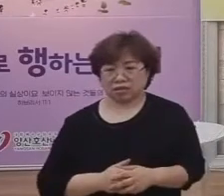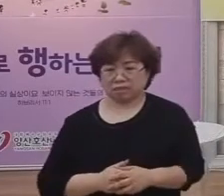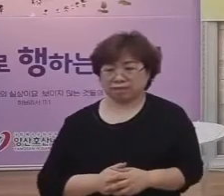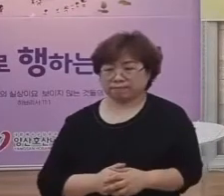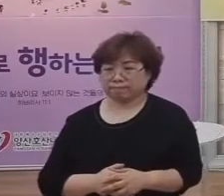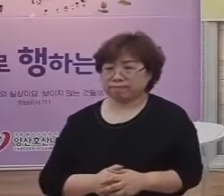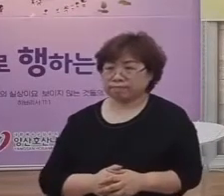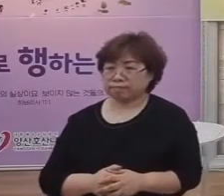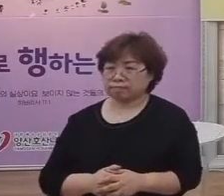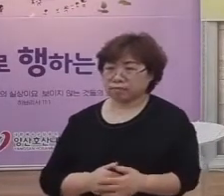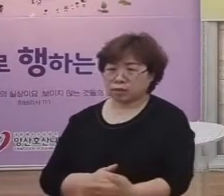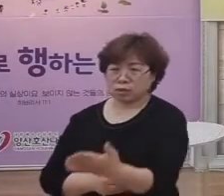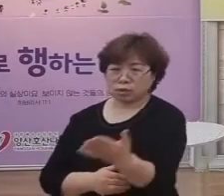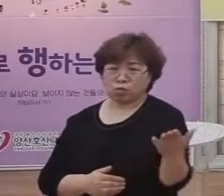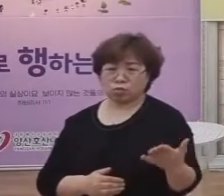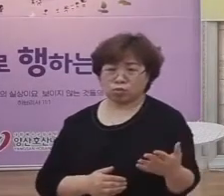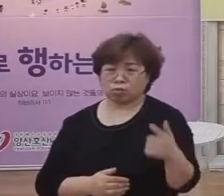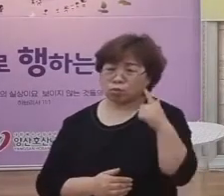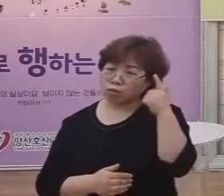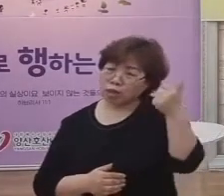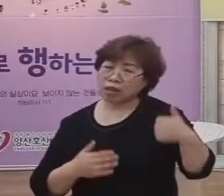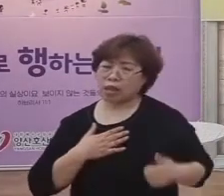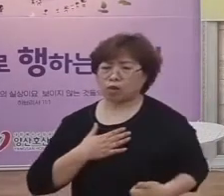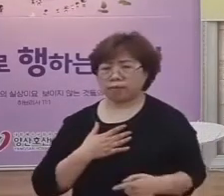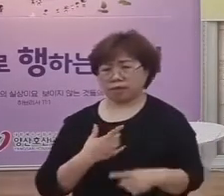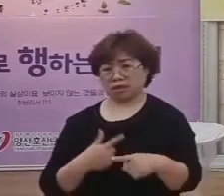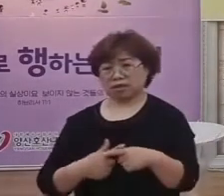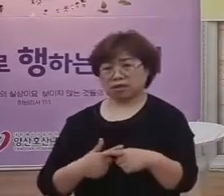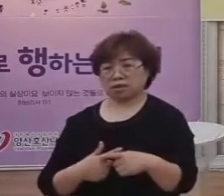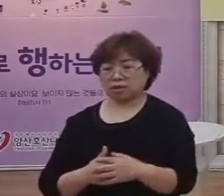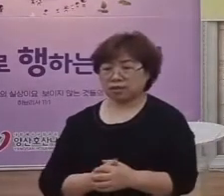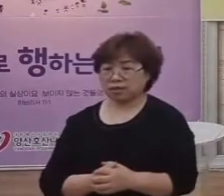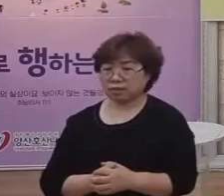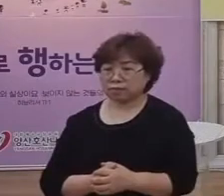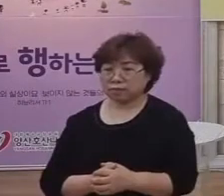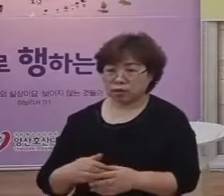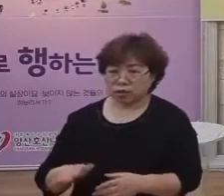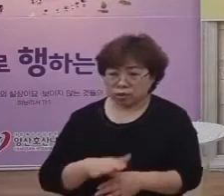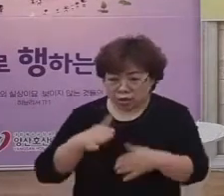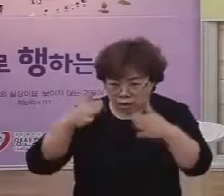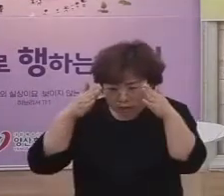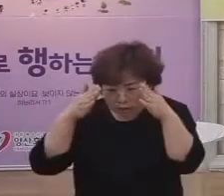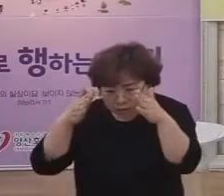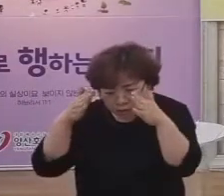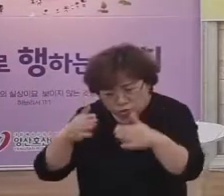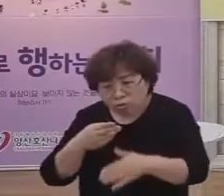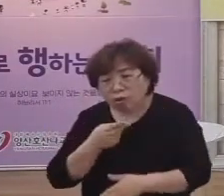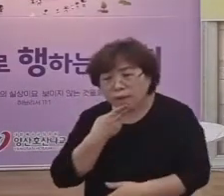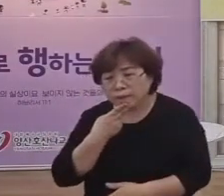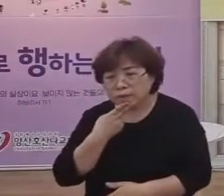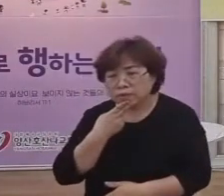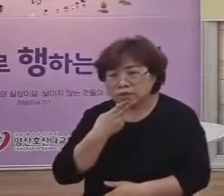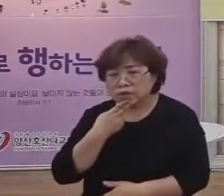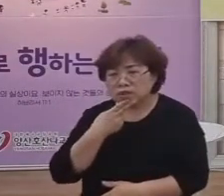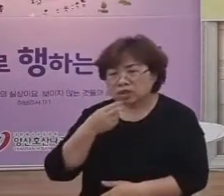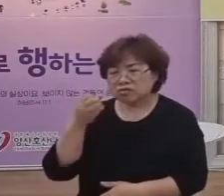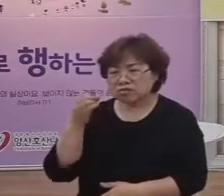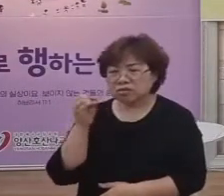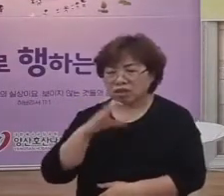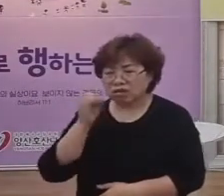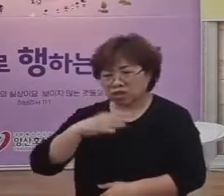뜻입니다. 여러분도 저도. 우리가 그냥 집중 안 하고 정신 안 차리고 그냥 예배